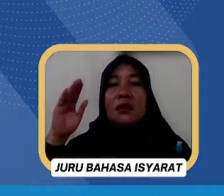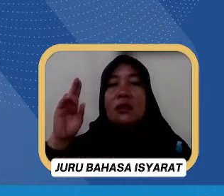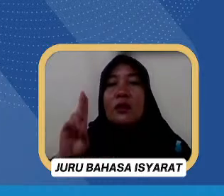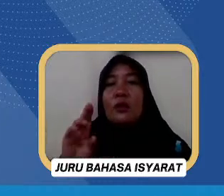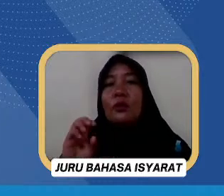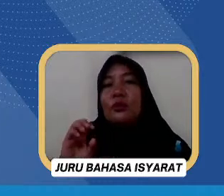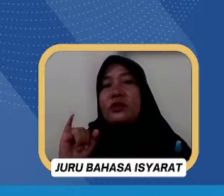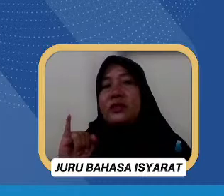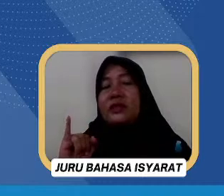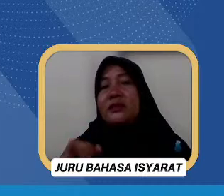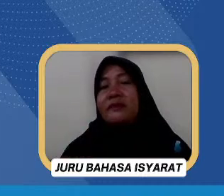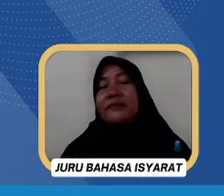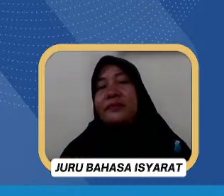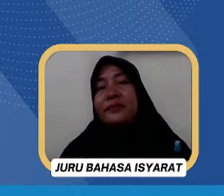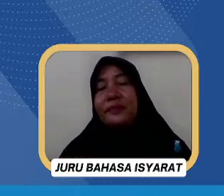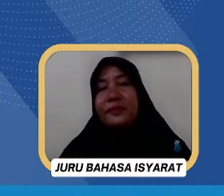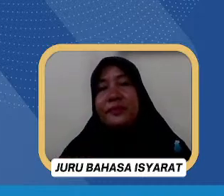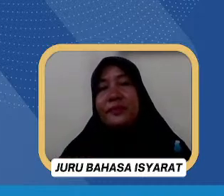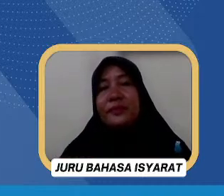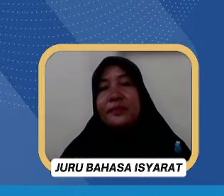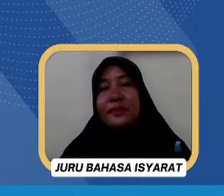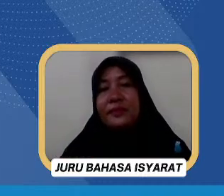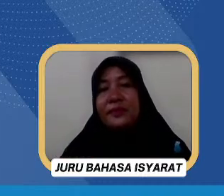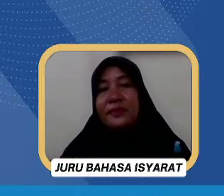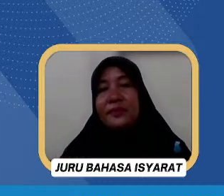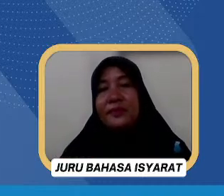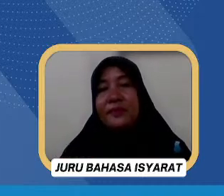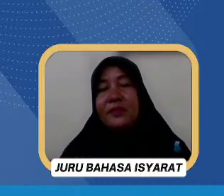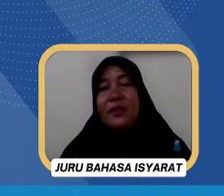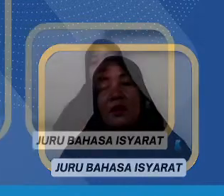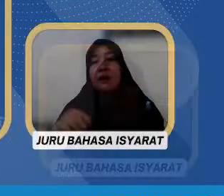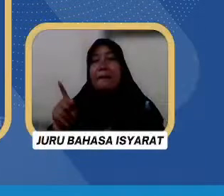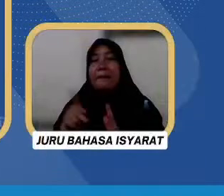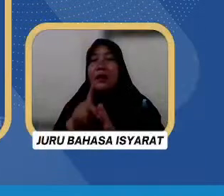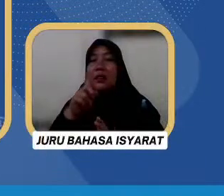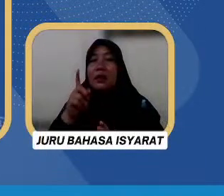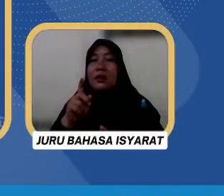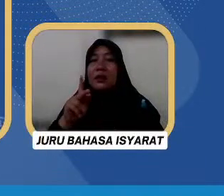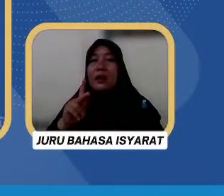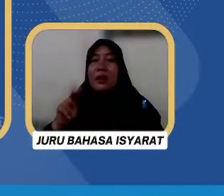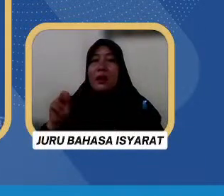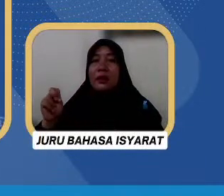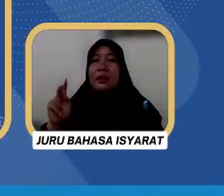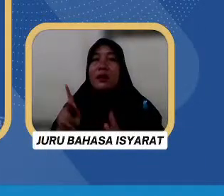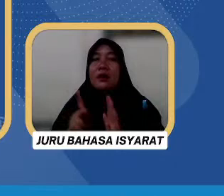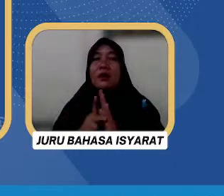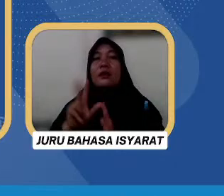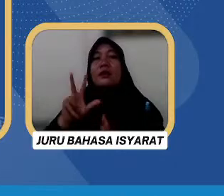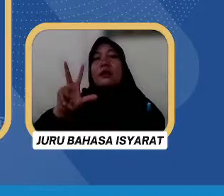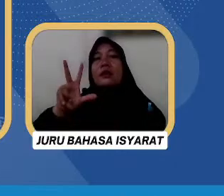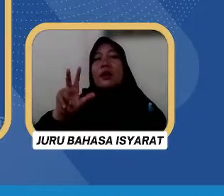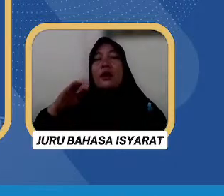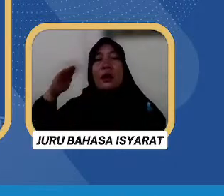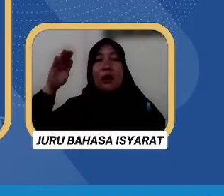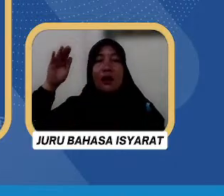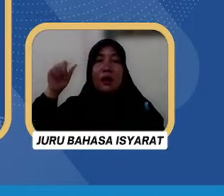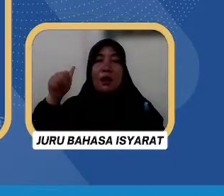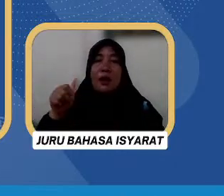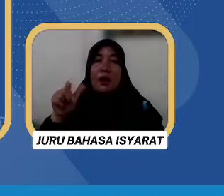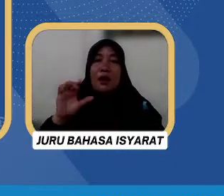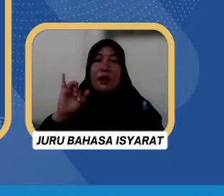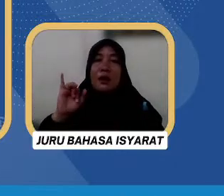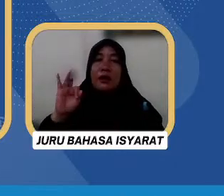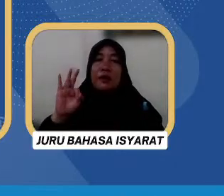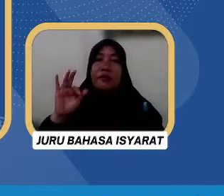pertanyaannya. Kita lanjut untuk penanya yang ketiga, yaitu ada Kak Alifah Haura Soleha.